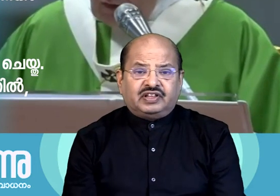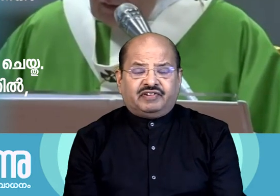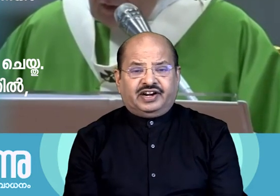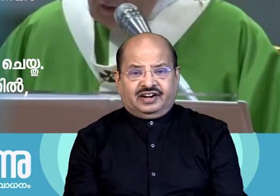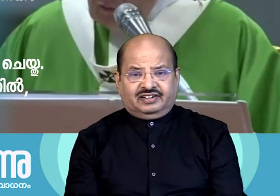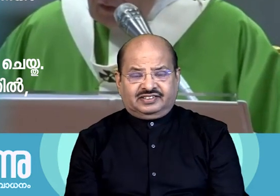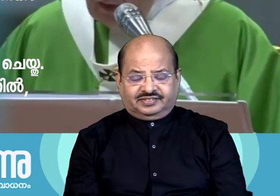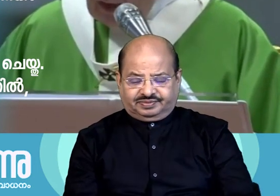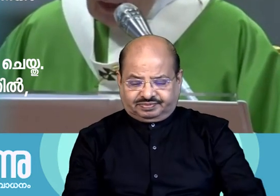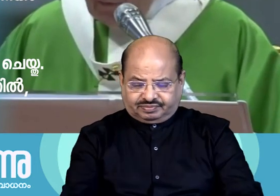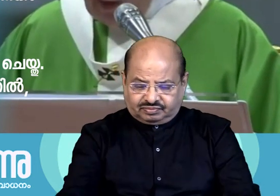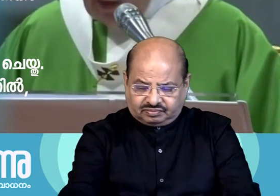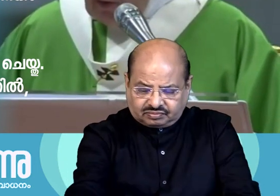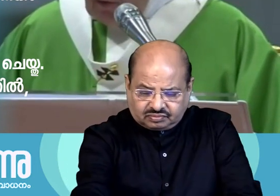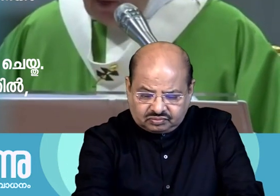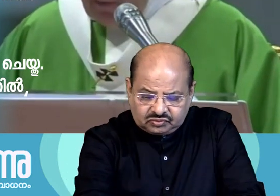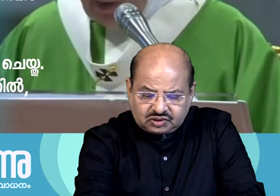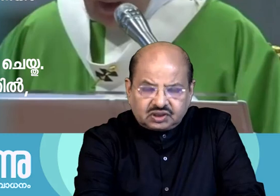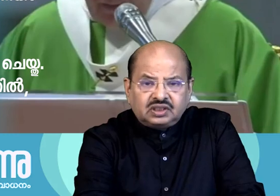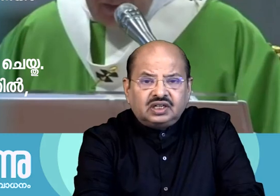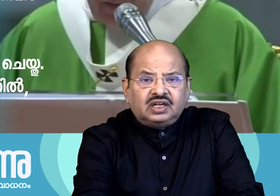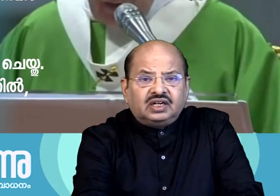ചെറുപ്പമായിരിക്കാനുള്ള വിവിധ വഴികൾ.